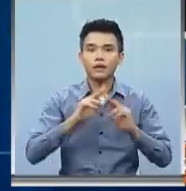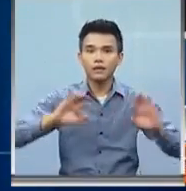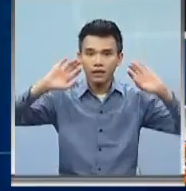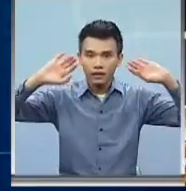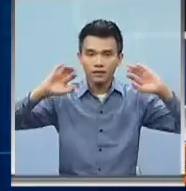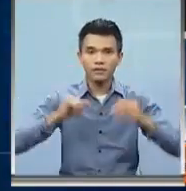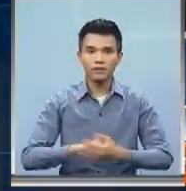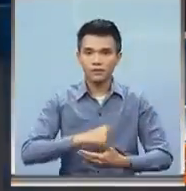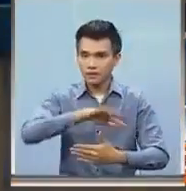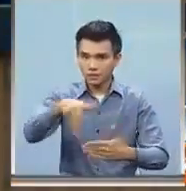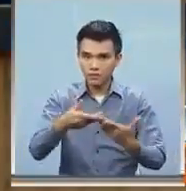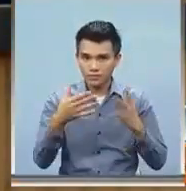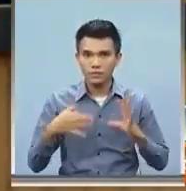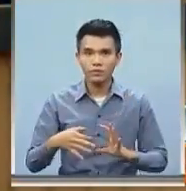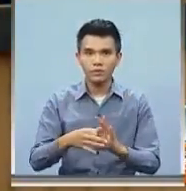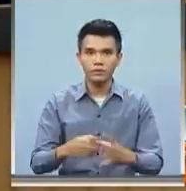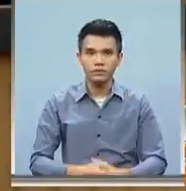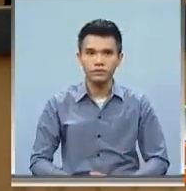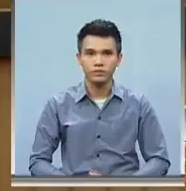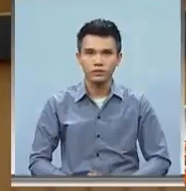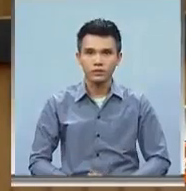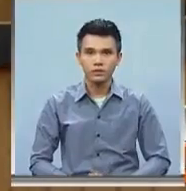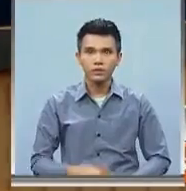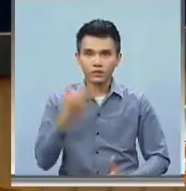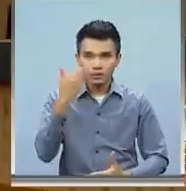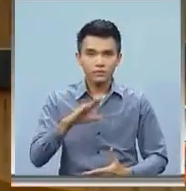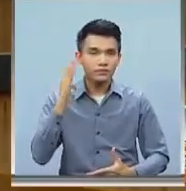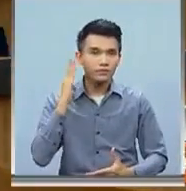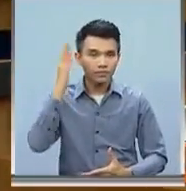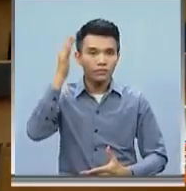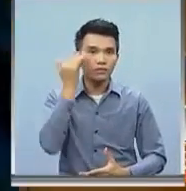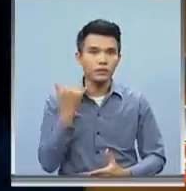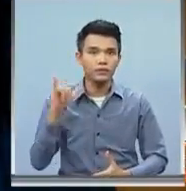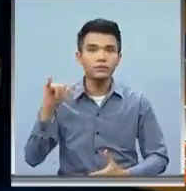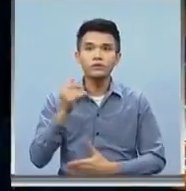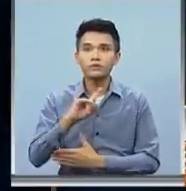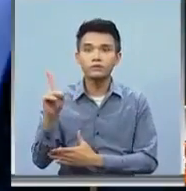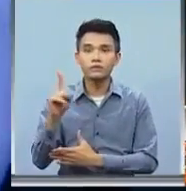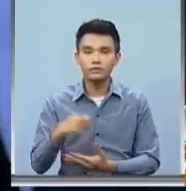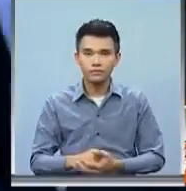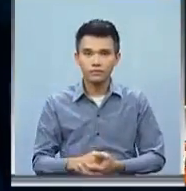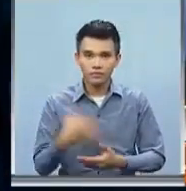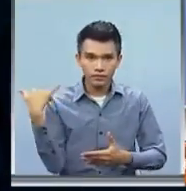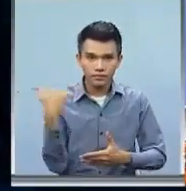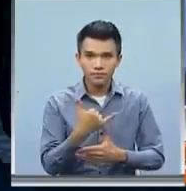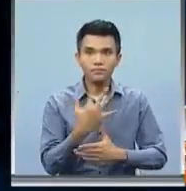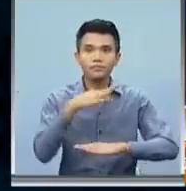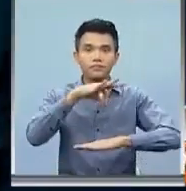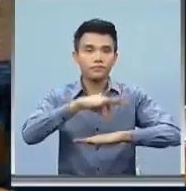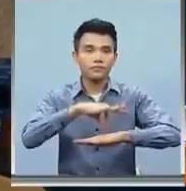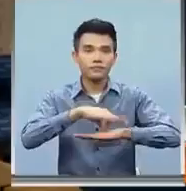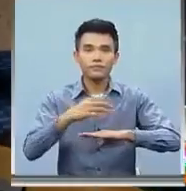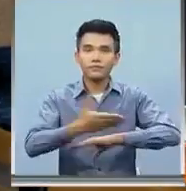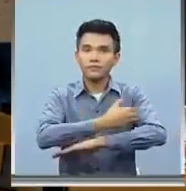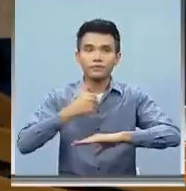รัฐที่เกี่ยวข้องโดยเร็วดังนั้นหลังจากนี้นางสาวยิ่งลักษณ์ชินวัตรจะไม่สามารถกลับเข้ามาดำรงตำแหน่งทางการเมื